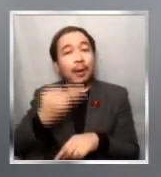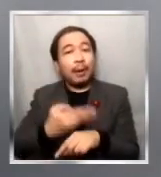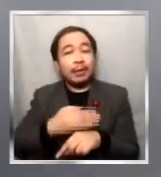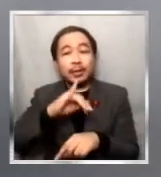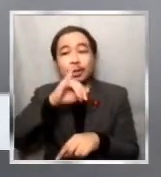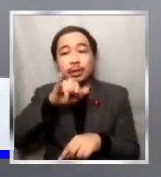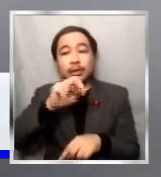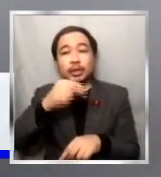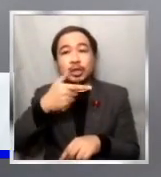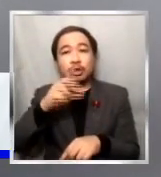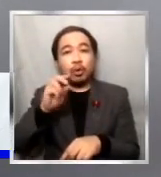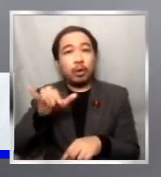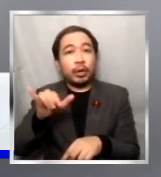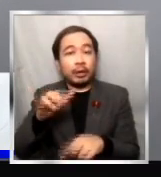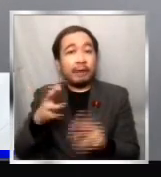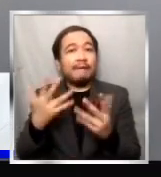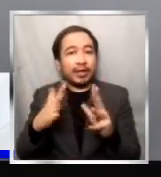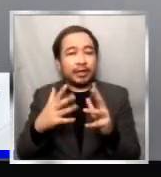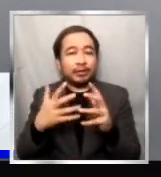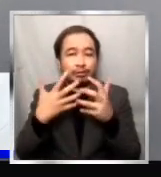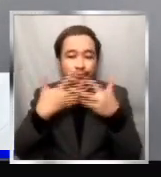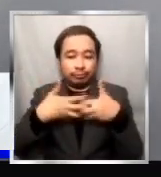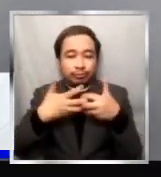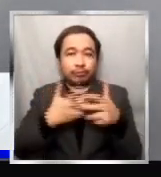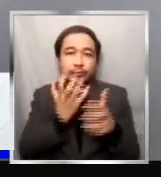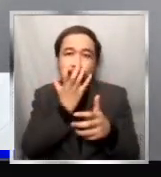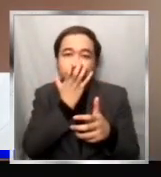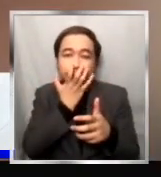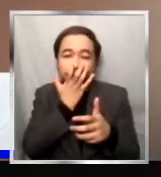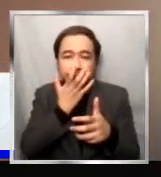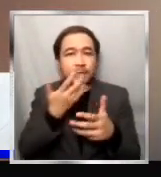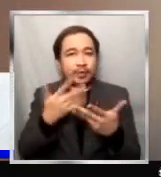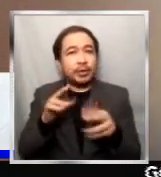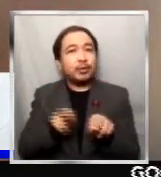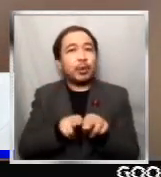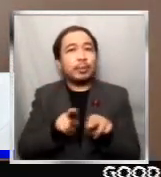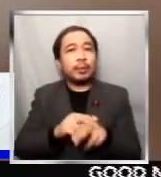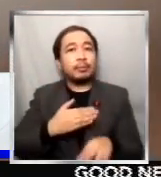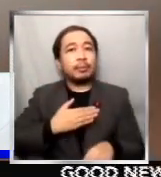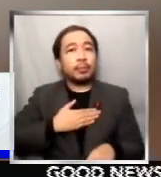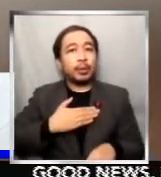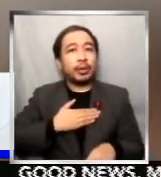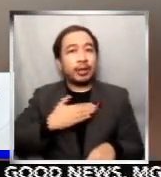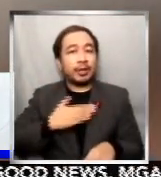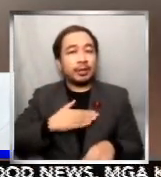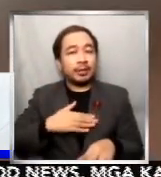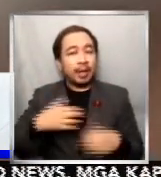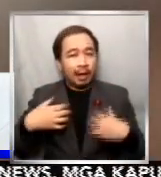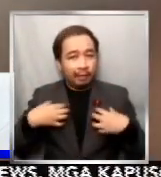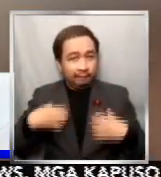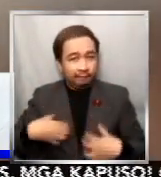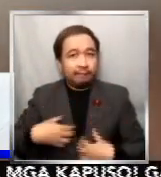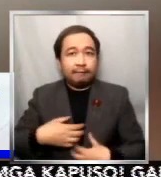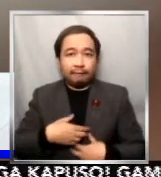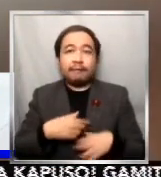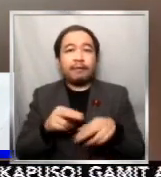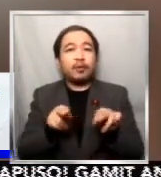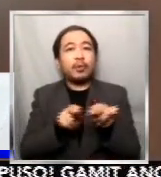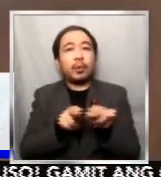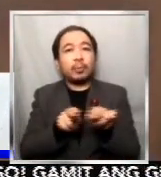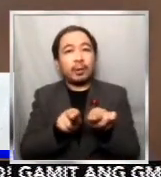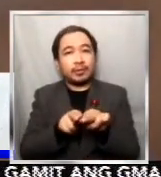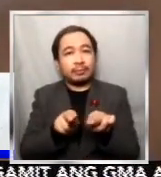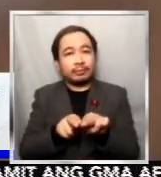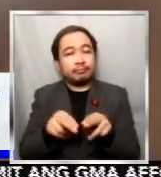sa ventilator ang kanyang ama at nakahihinga na raw ng maayos. Stable din daw ang ibang organ functions ng dating Pangulo.